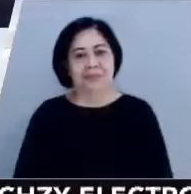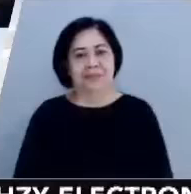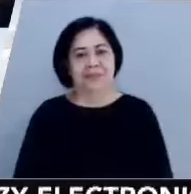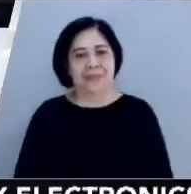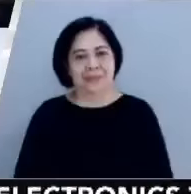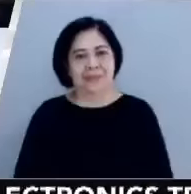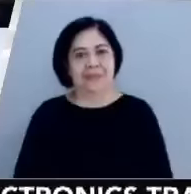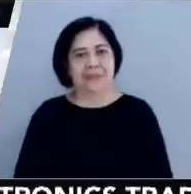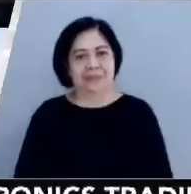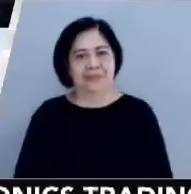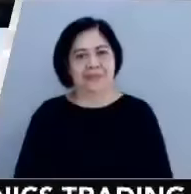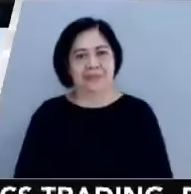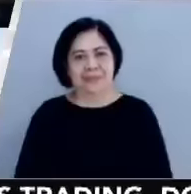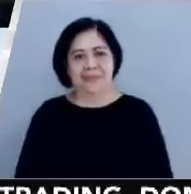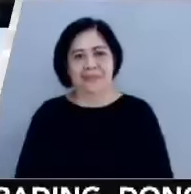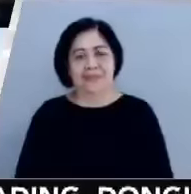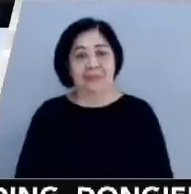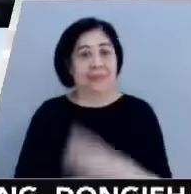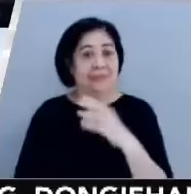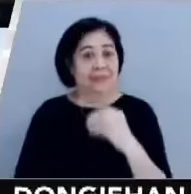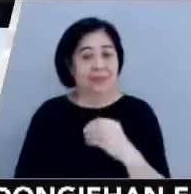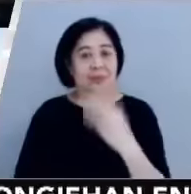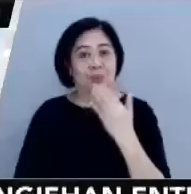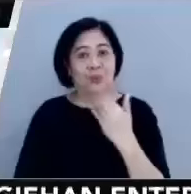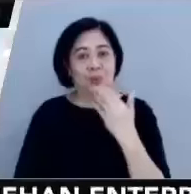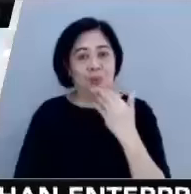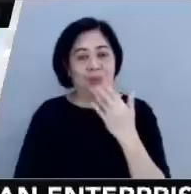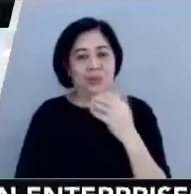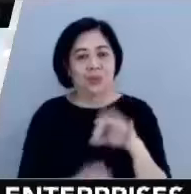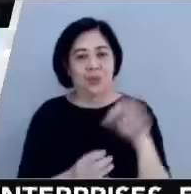how at sweet sou